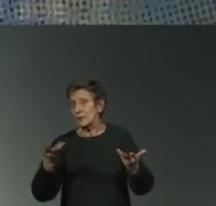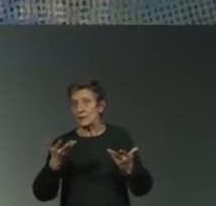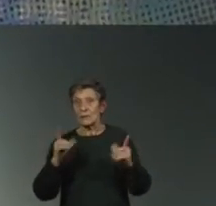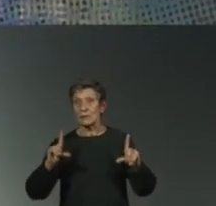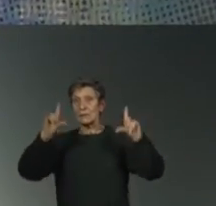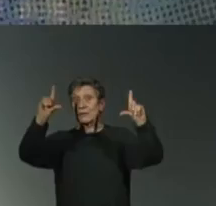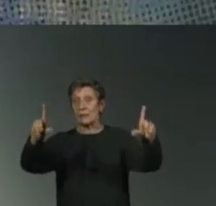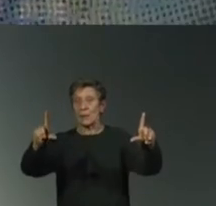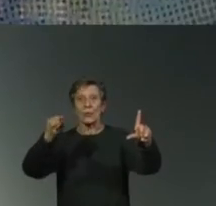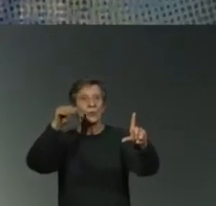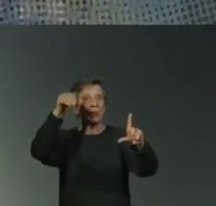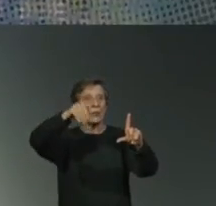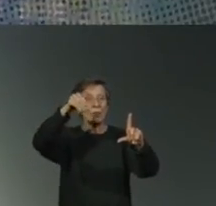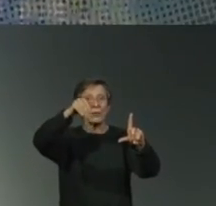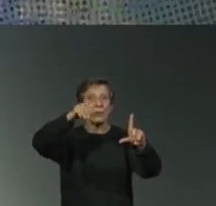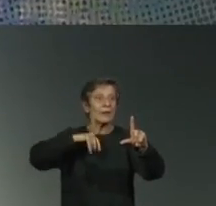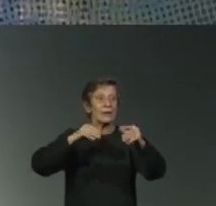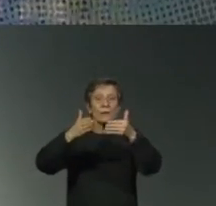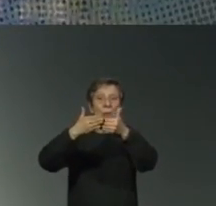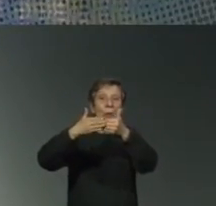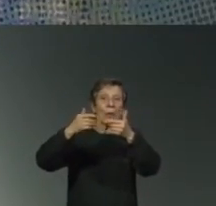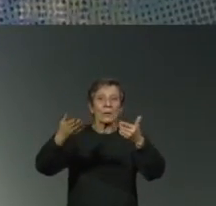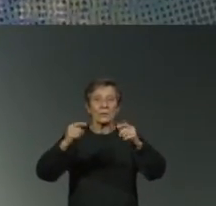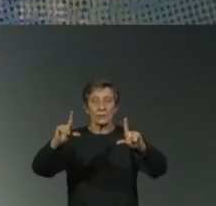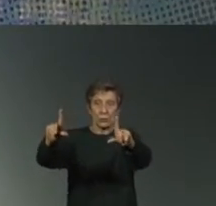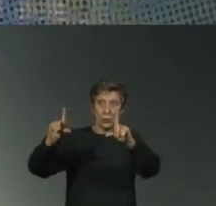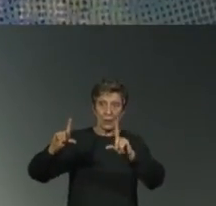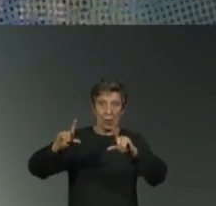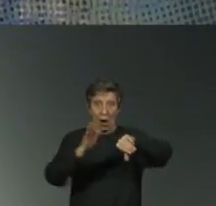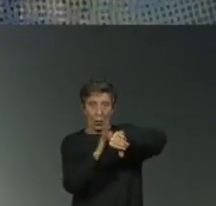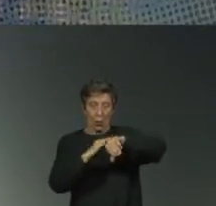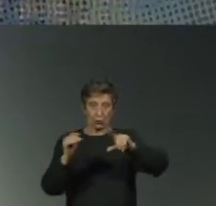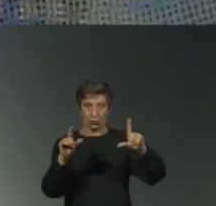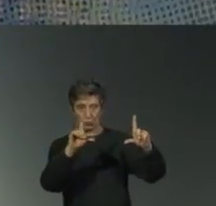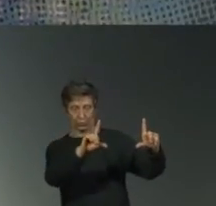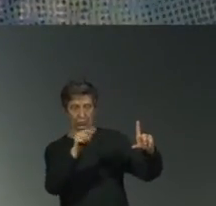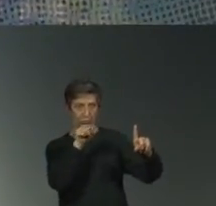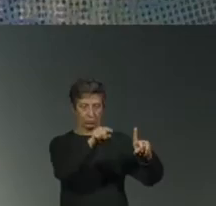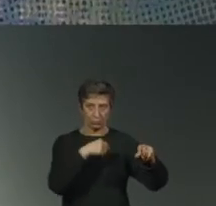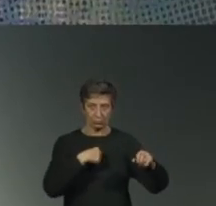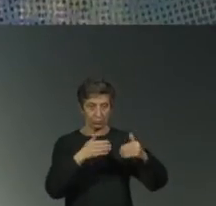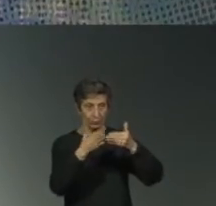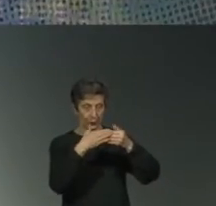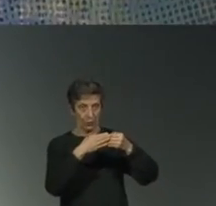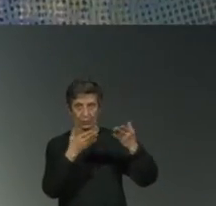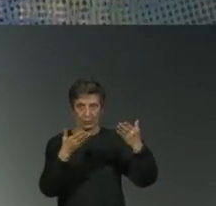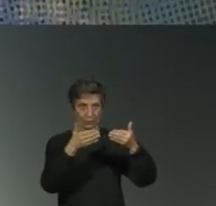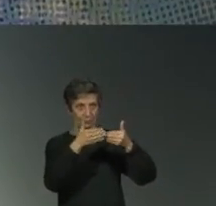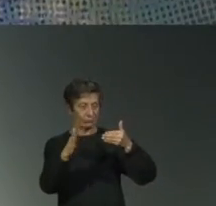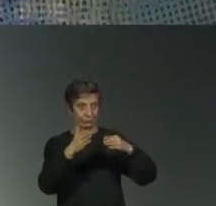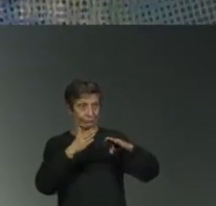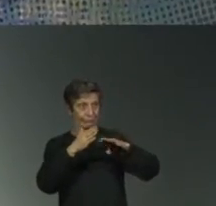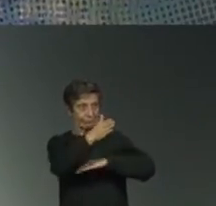tableau réside dans cette porte magrétienne qui se trouve au premier plan sur la gauche, et que je décide d'emprunter cette porte, et que cette